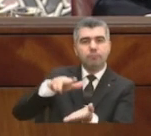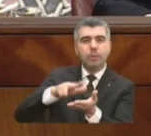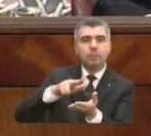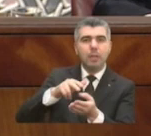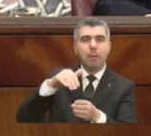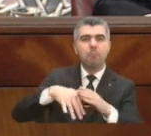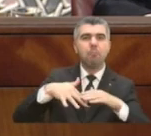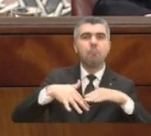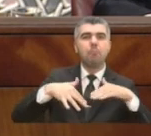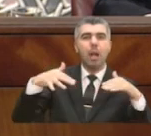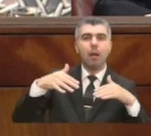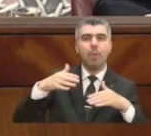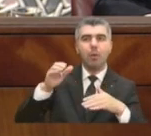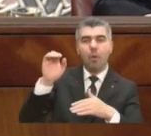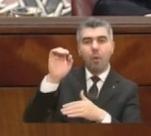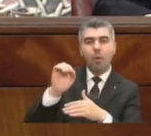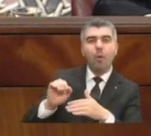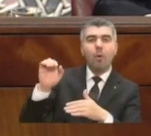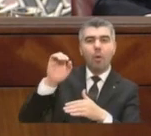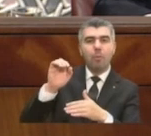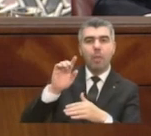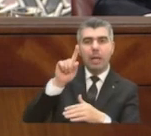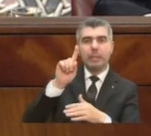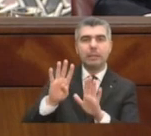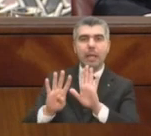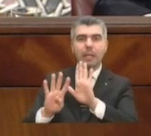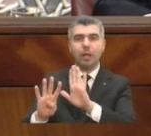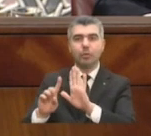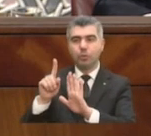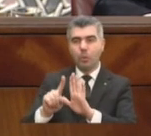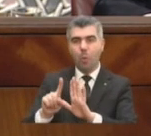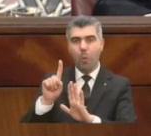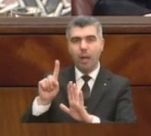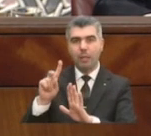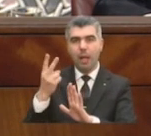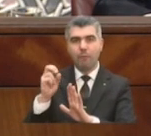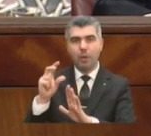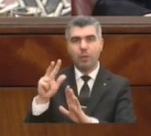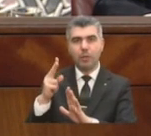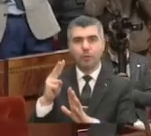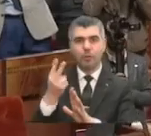على توصيه بتاريخ 19 يناير 2023